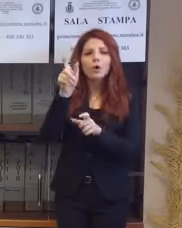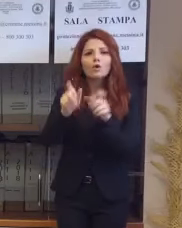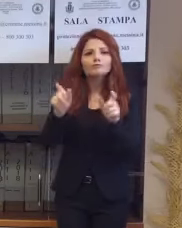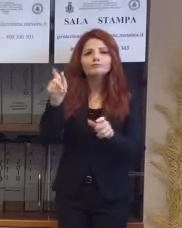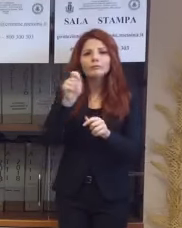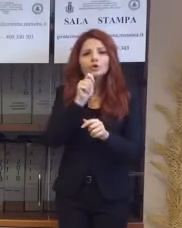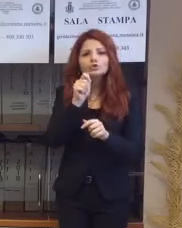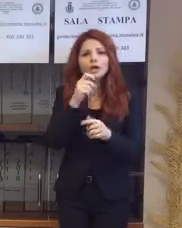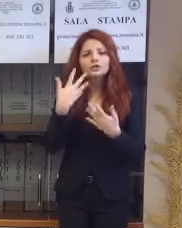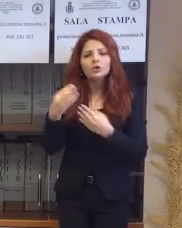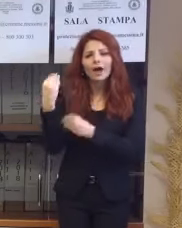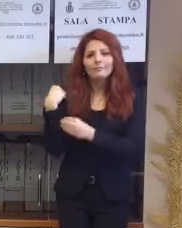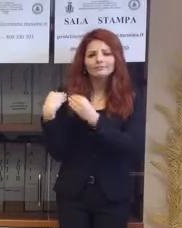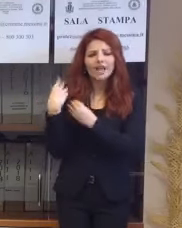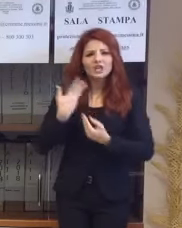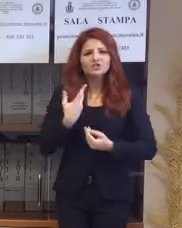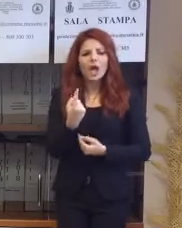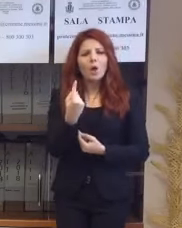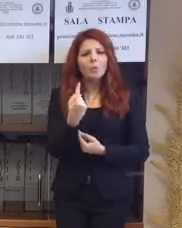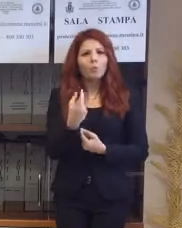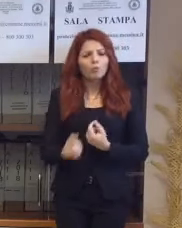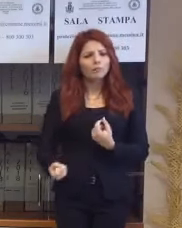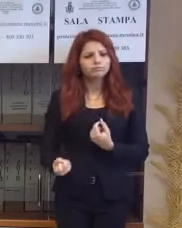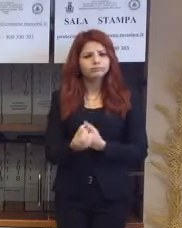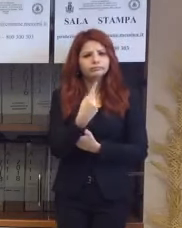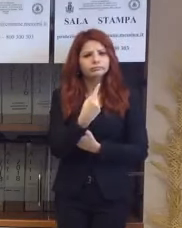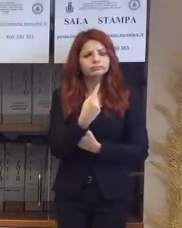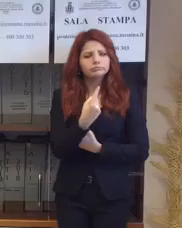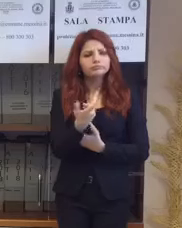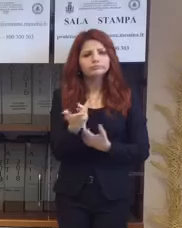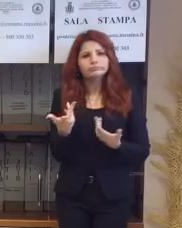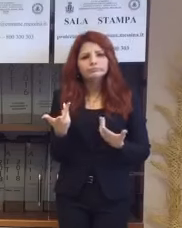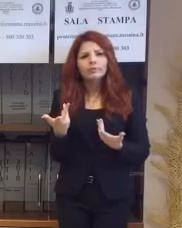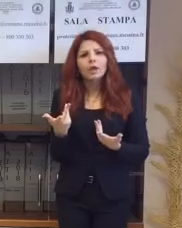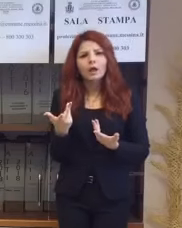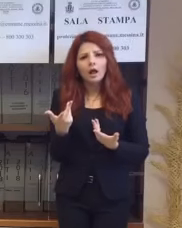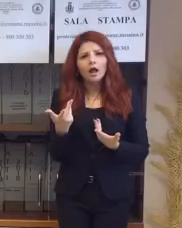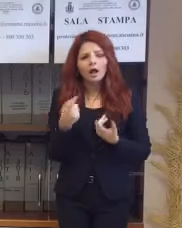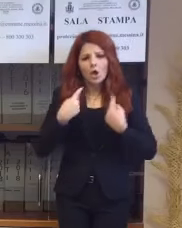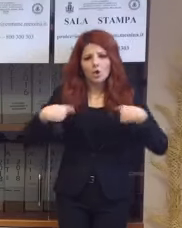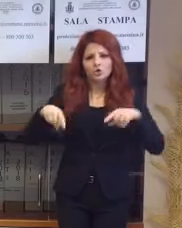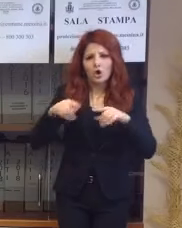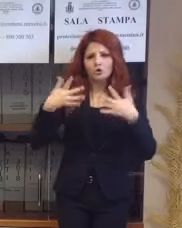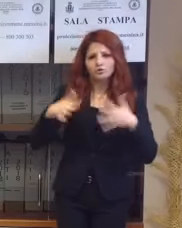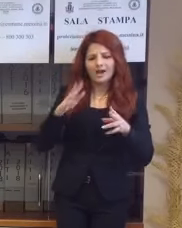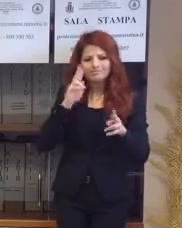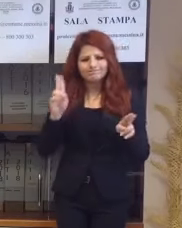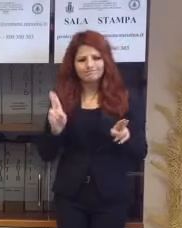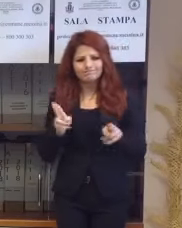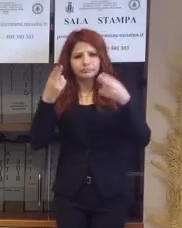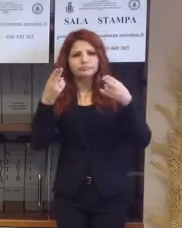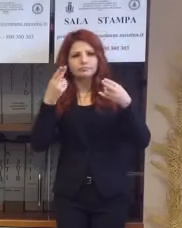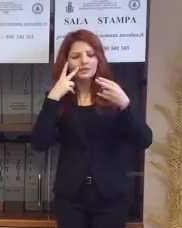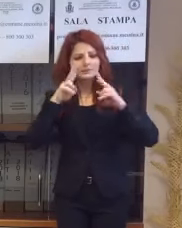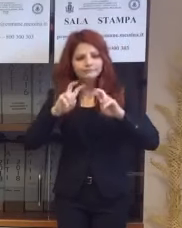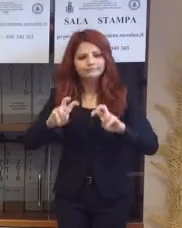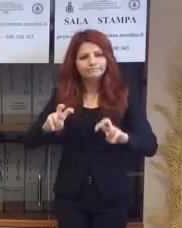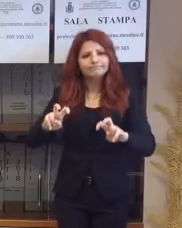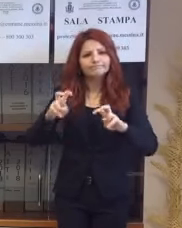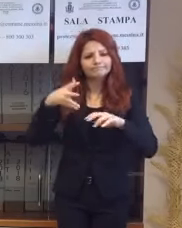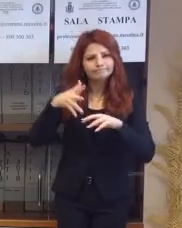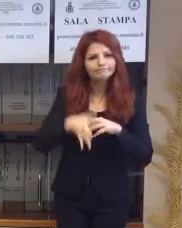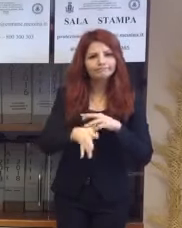è un'anomalia che avevamo già riscontrato e per la quale stavamo cominciando anche un percorso di approfondimento